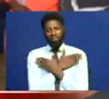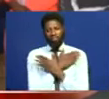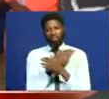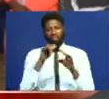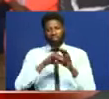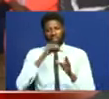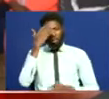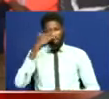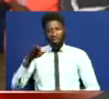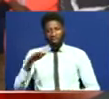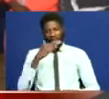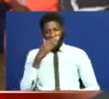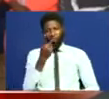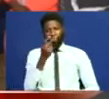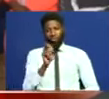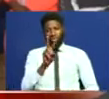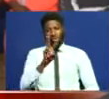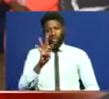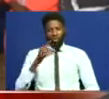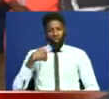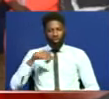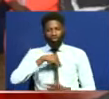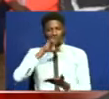zenye zinasaidia watu wetu.